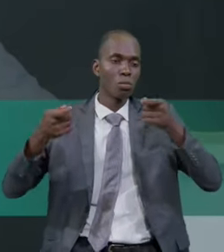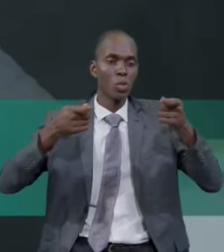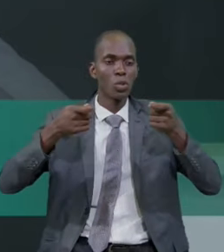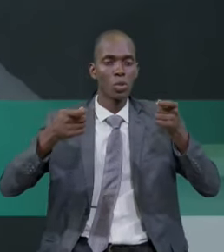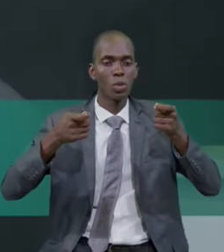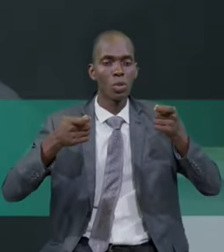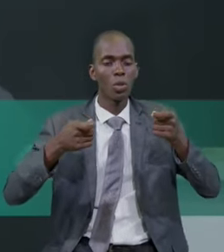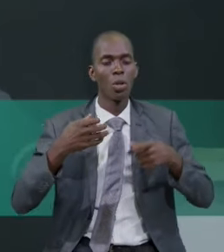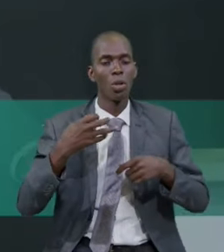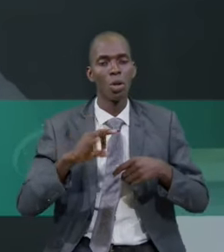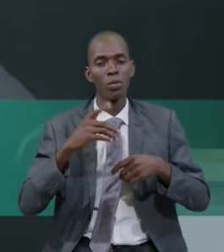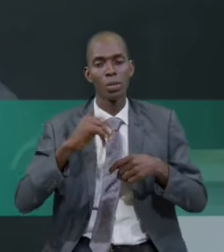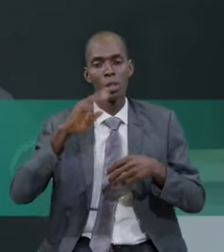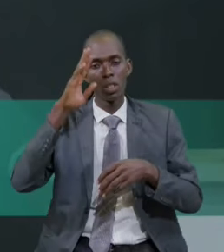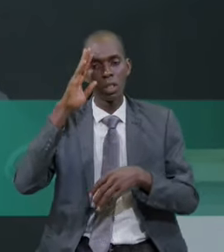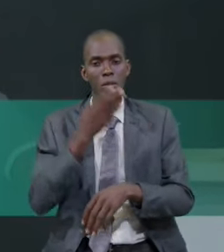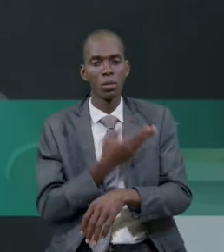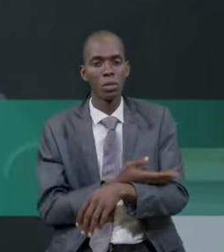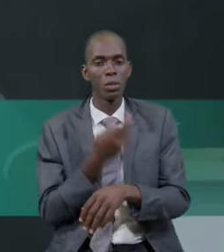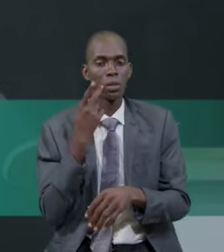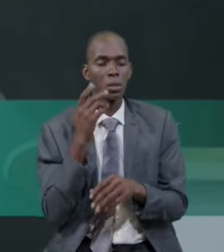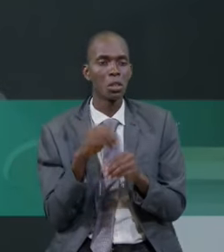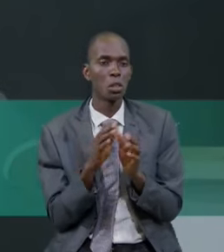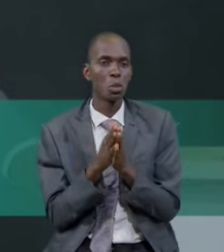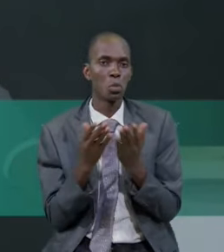Fils. Voyons